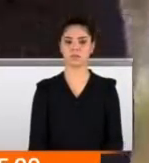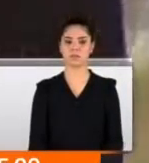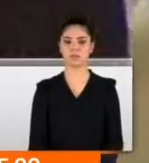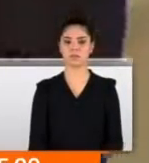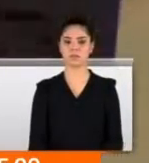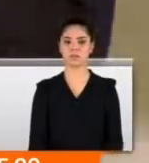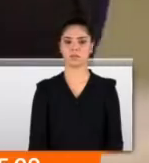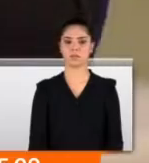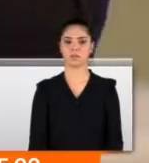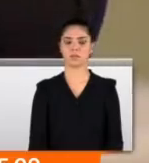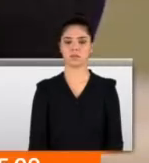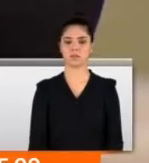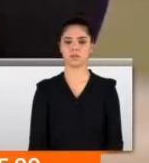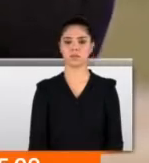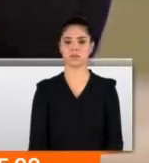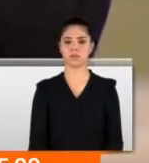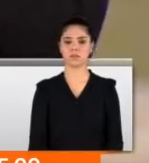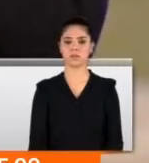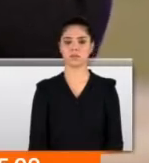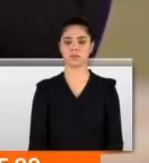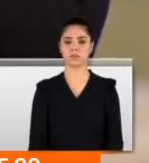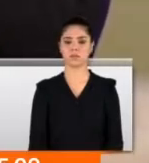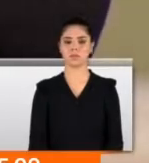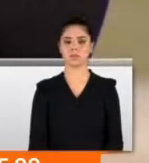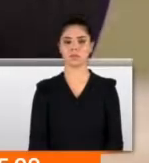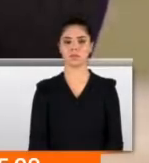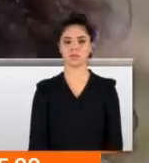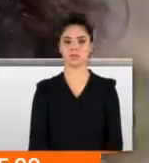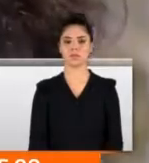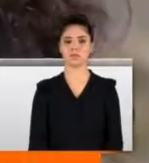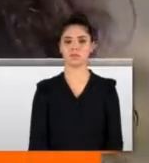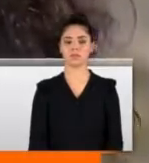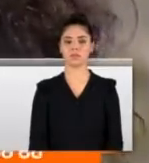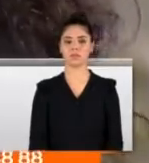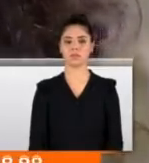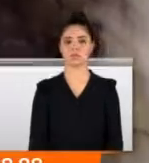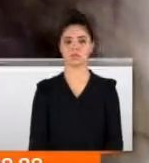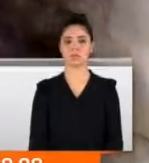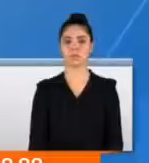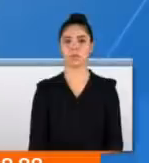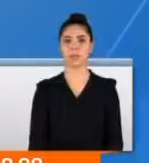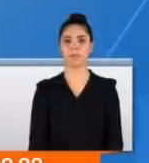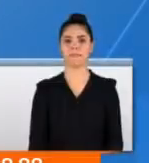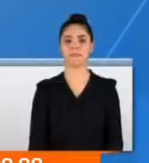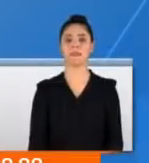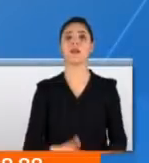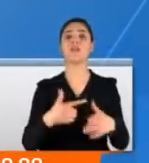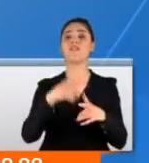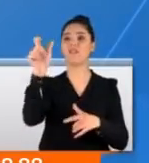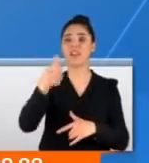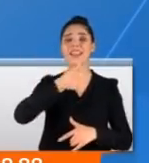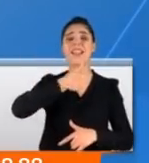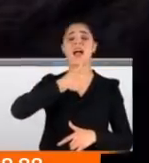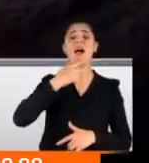Ben yakınıyım. Nermin Ercan sadece babasıyla görüşüyor. Babasının talimatı o şekilde. Bakın yüzüme kapattı. Filiz Ercan